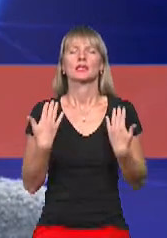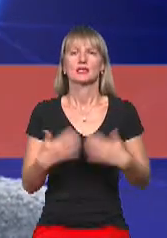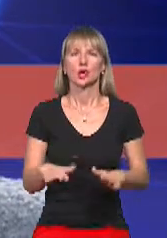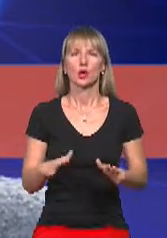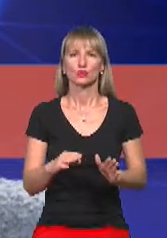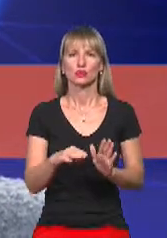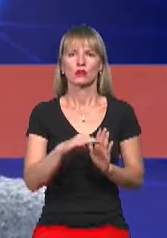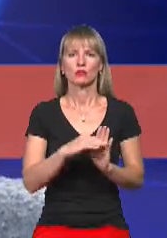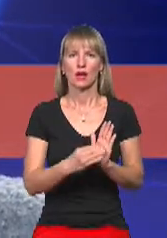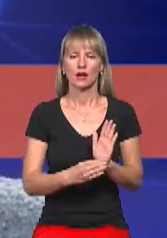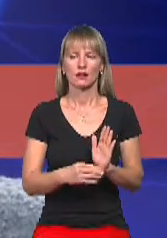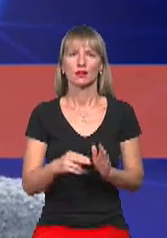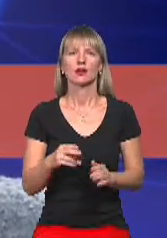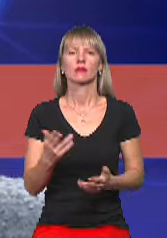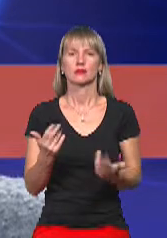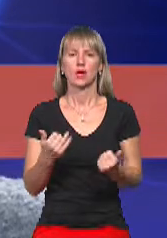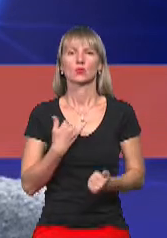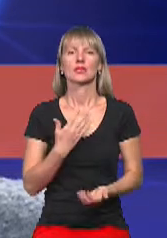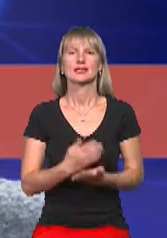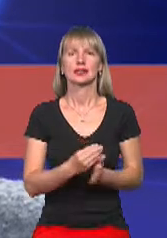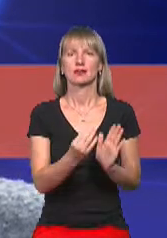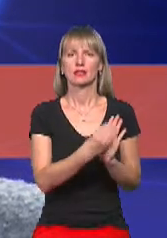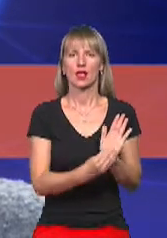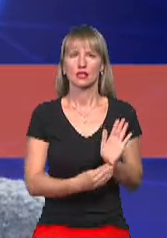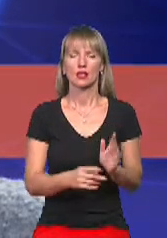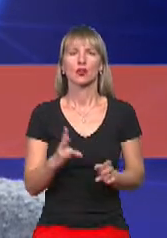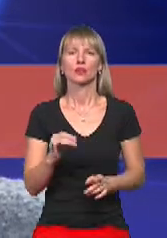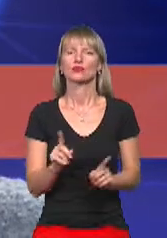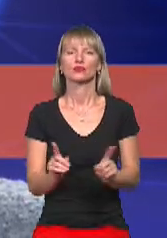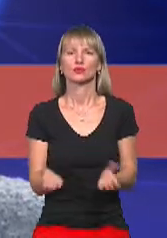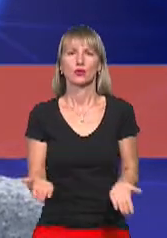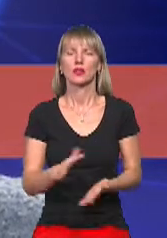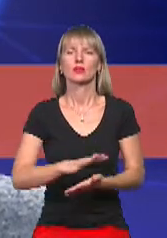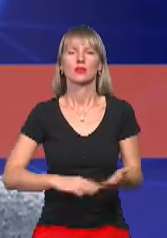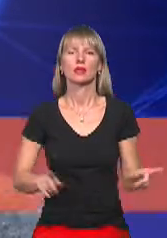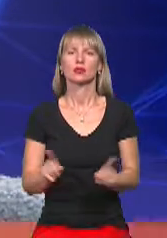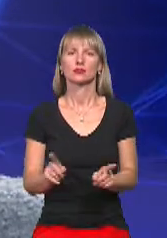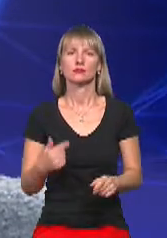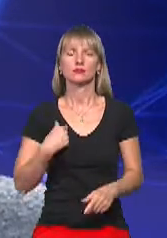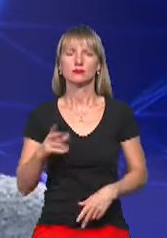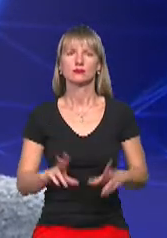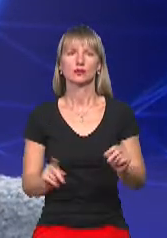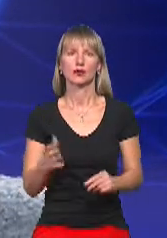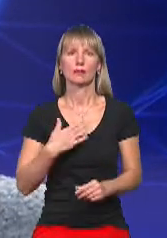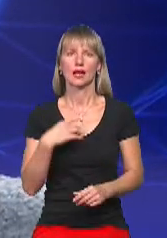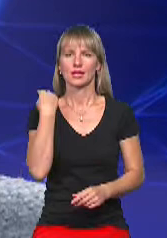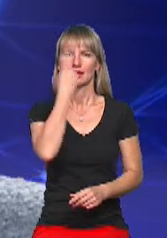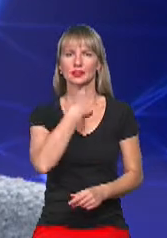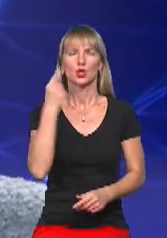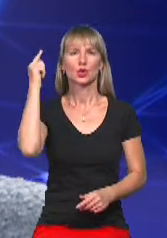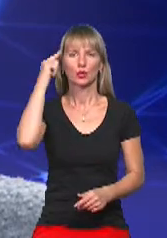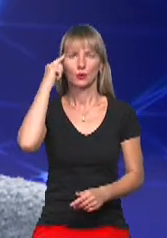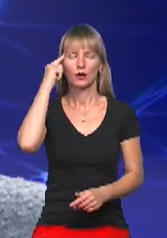про перевищення. Це правда, в нас є дані, але ну і що? А далі що? А я вважаю, моя особиста думка,